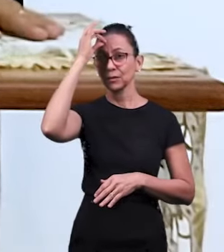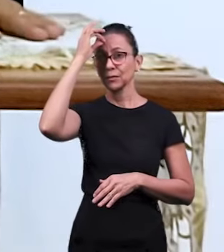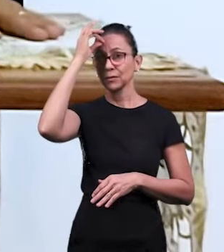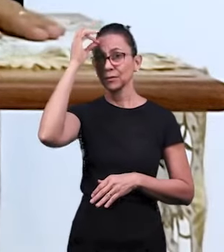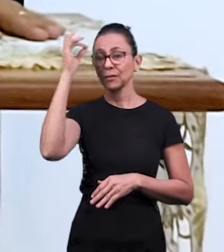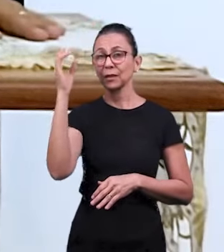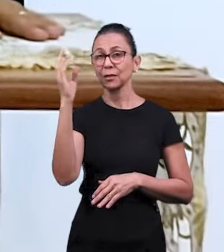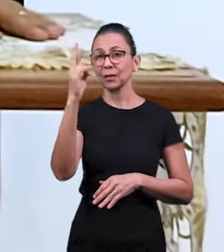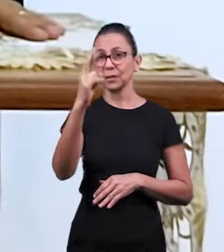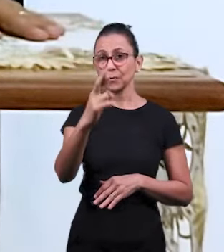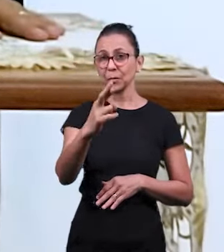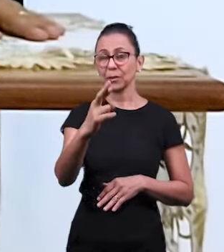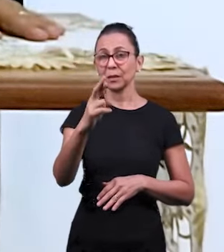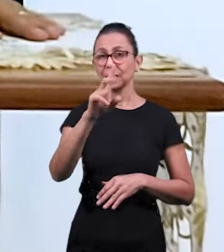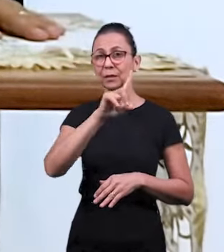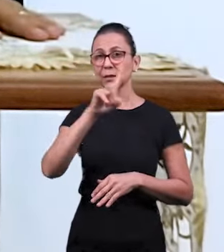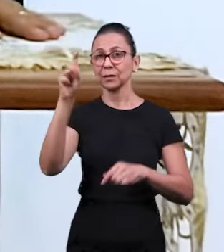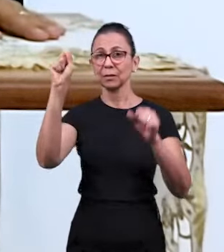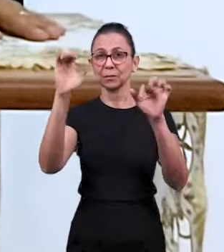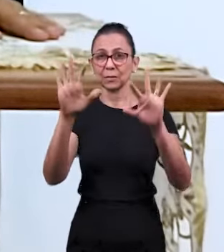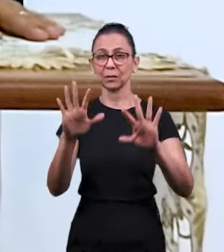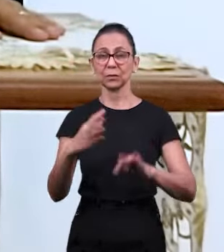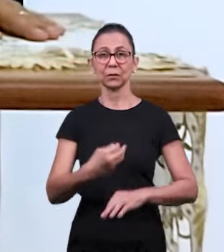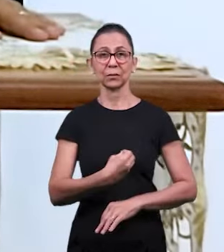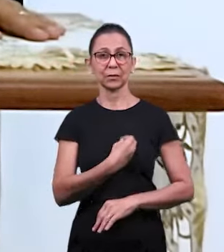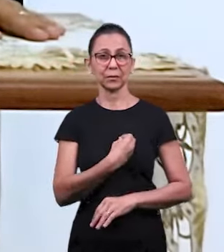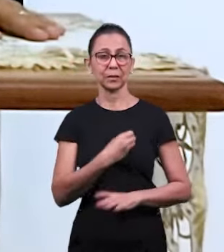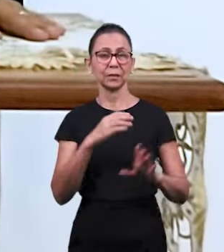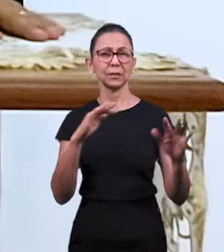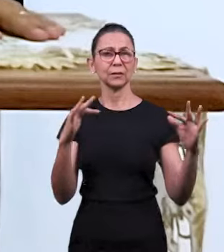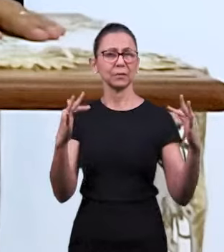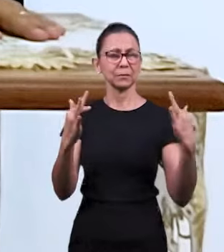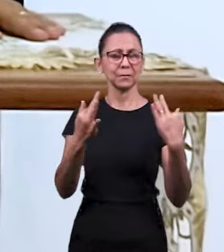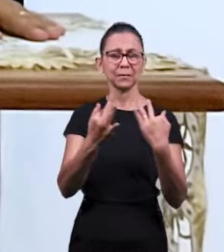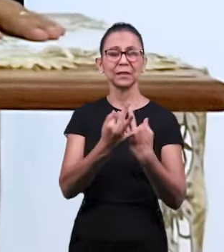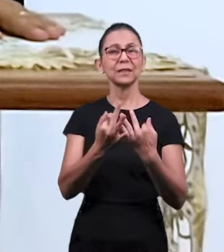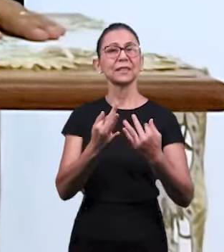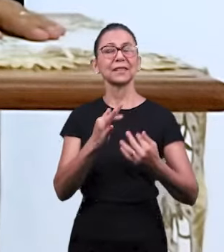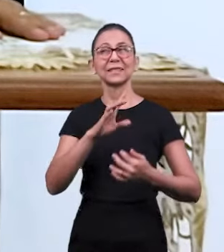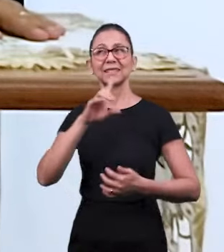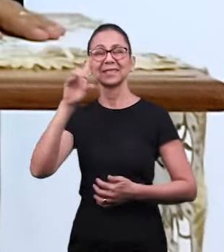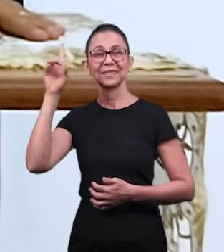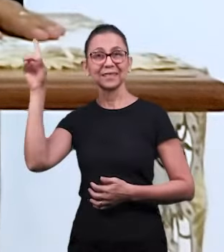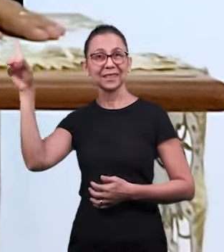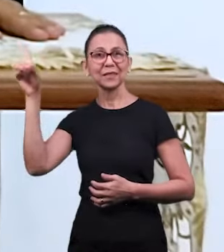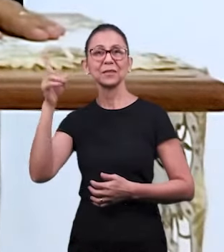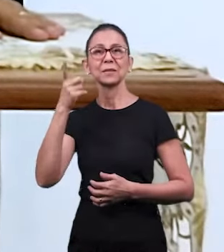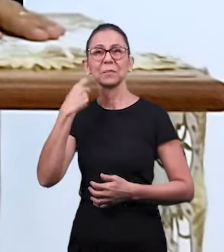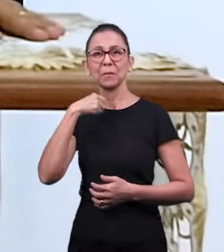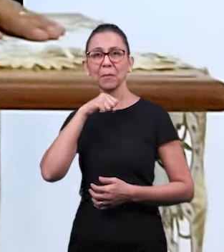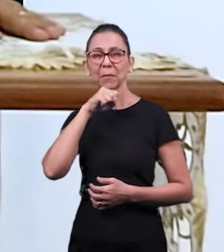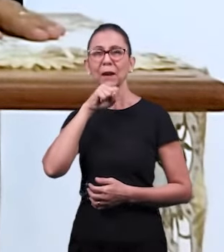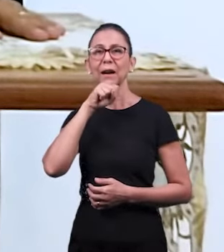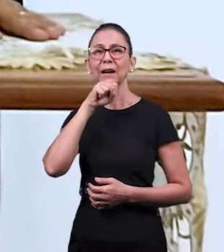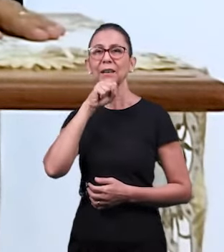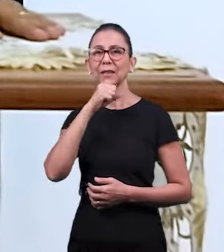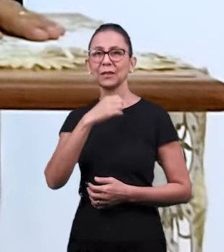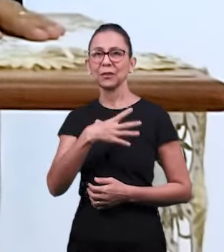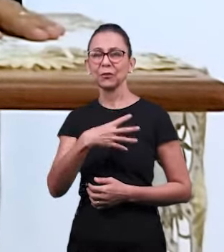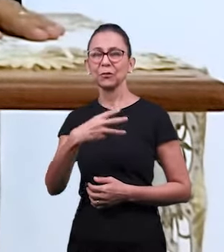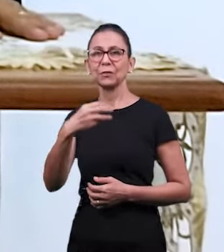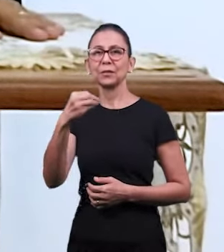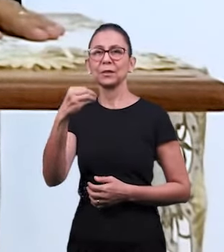Да благословит Господь твою жизнь, твою семью. И этому Богу, Богу Отцу, Богу Сыну и Богу